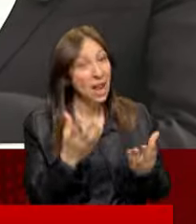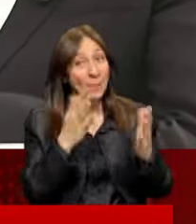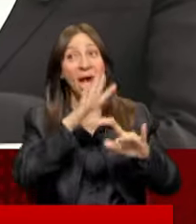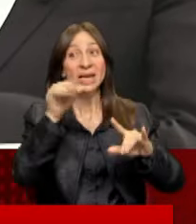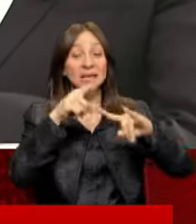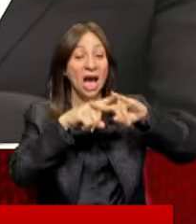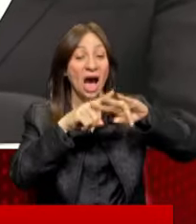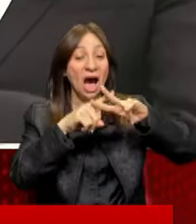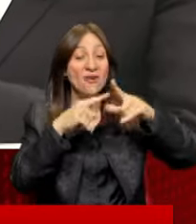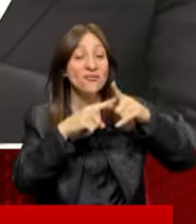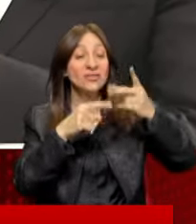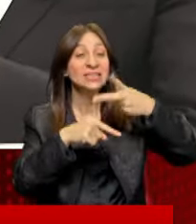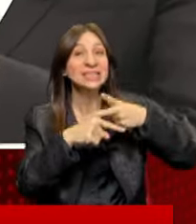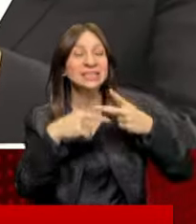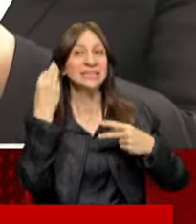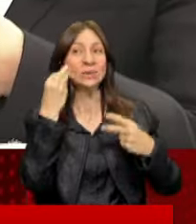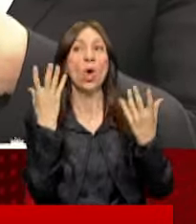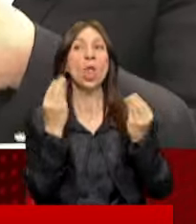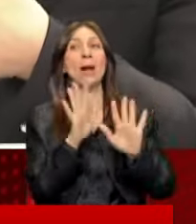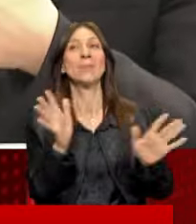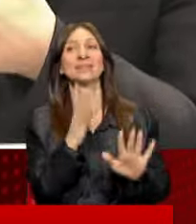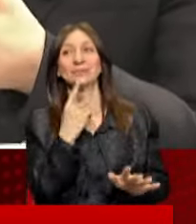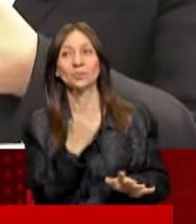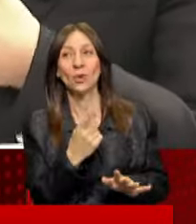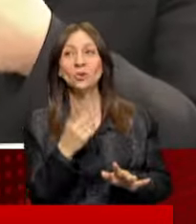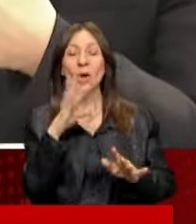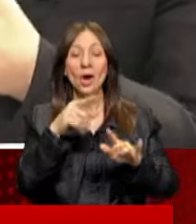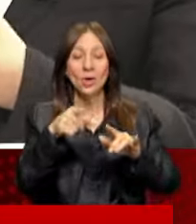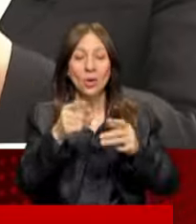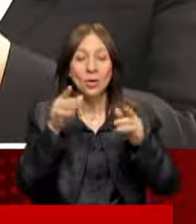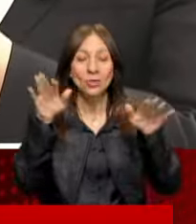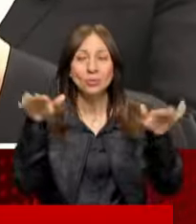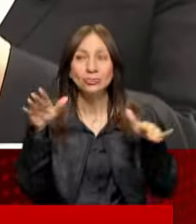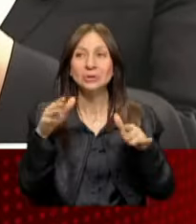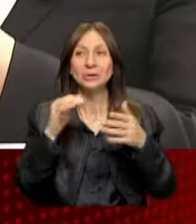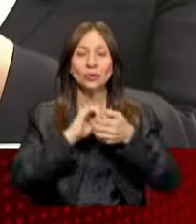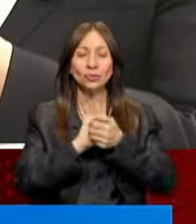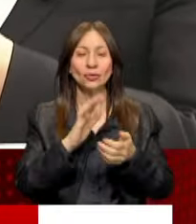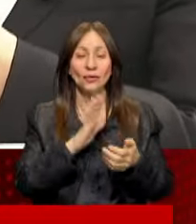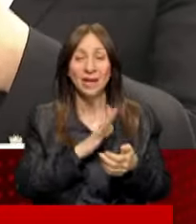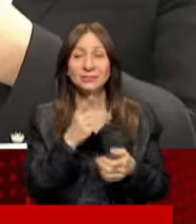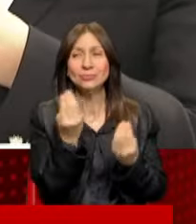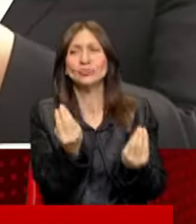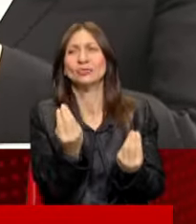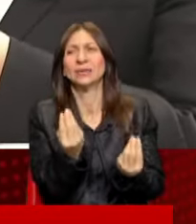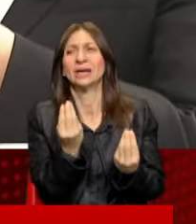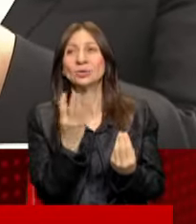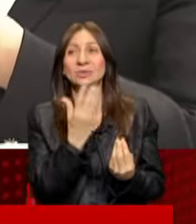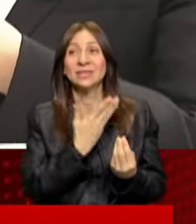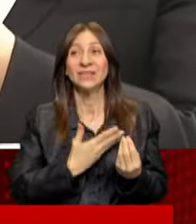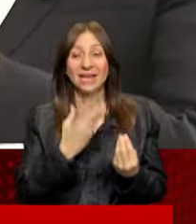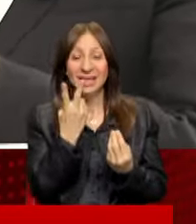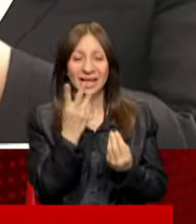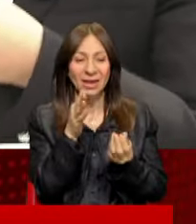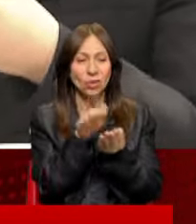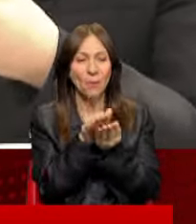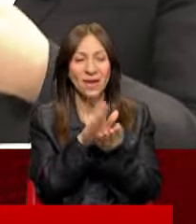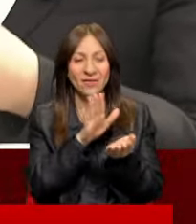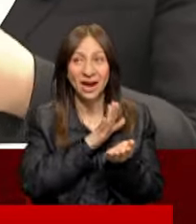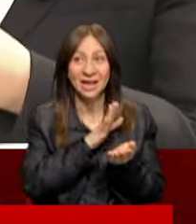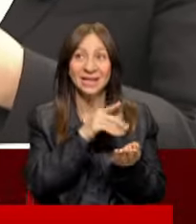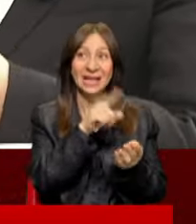diyor. Sonrasında hacıyla çok güzel dostluğu varken maalesef çok sevdiği iki yavru köpeği var.